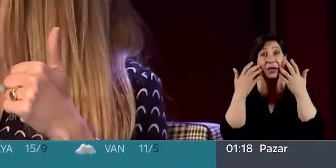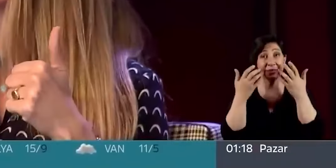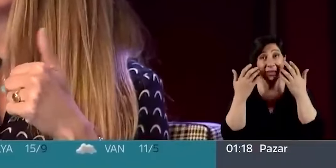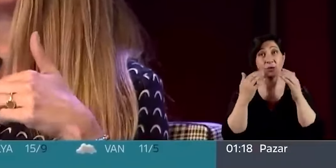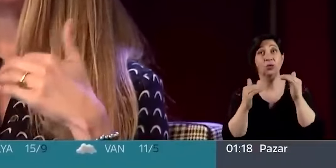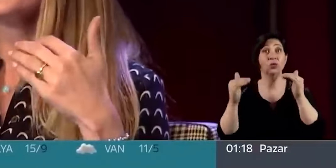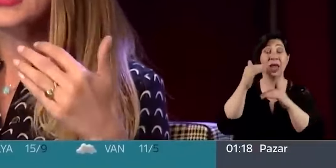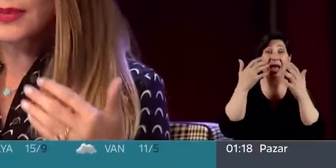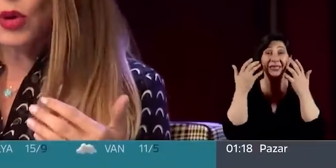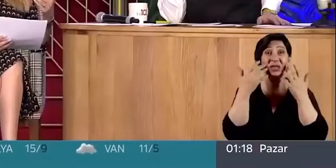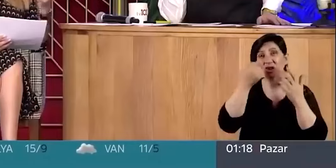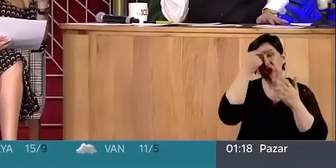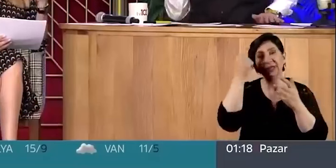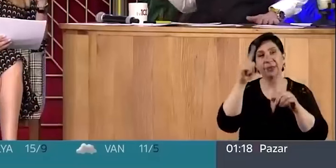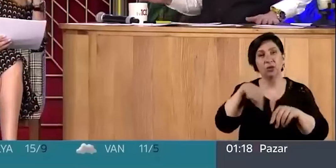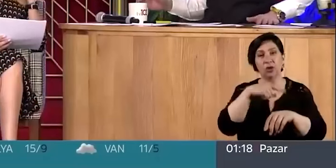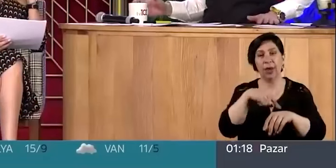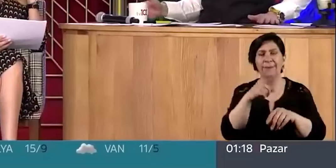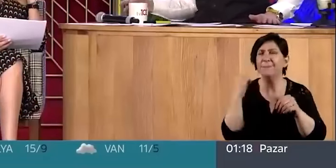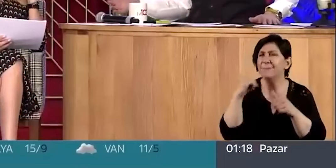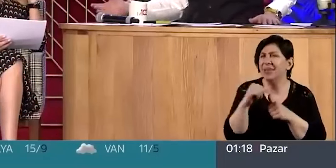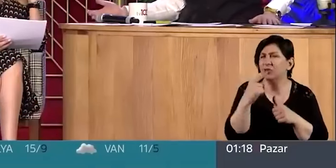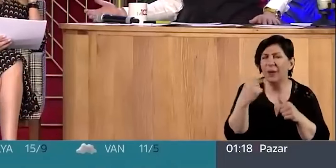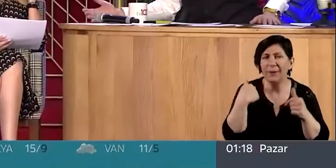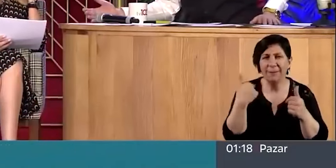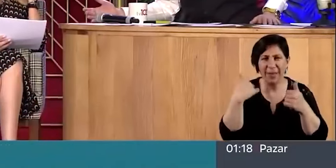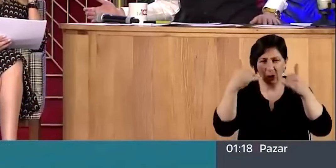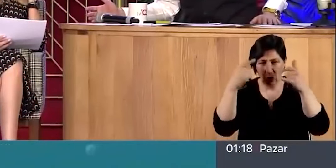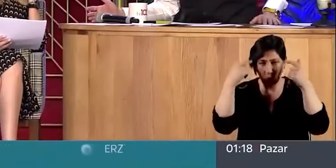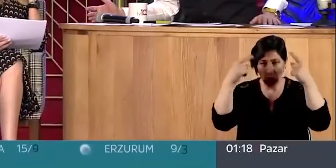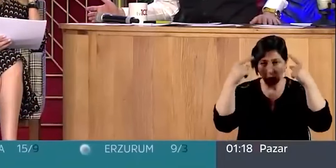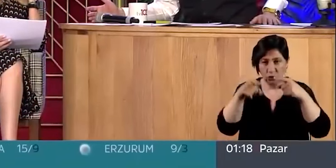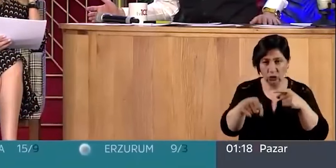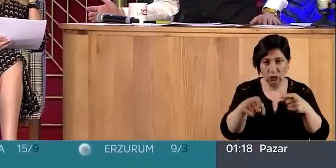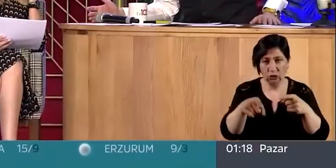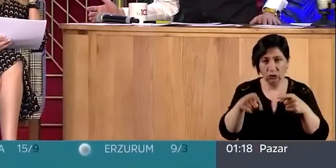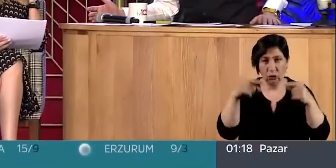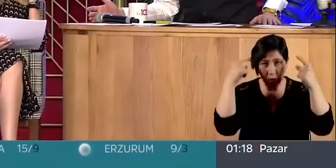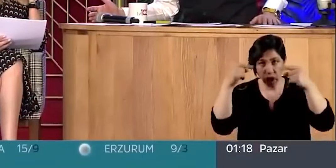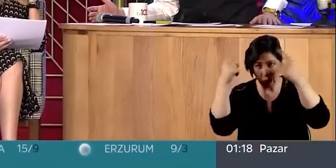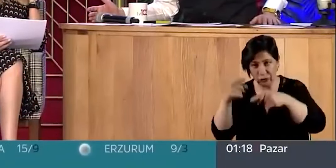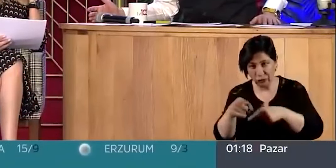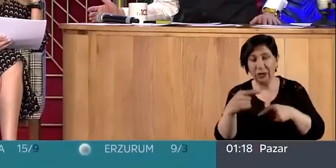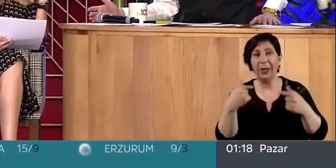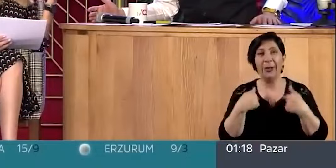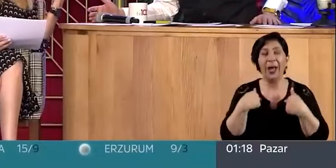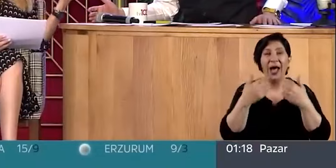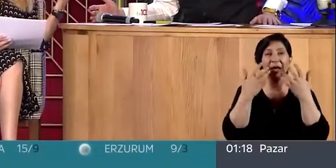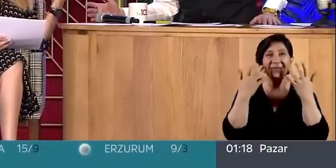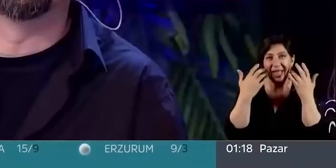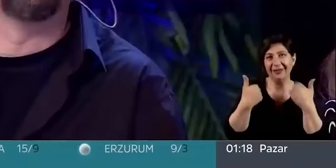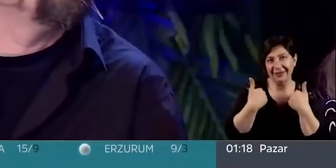aslan ve yükselen aslanlar için şanslı bir dönem. Ne zaman? Bir daha söyle. Ben koçum. Bir daha.